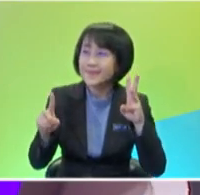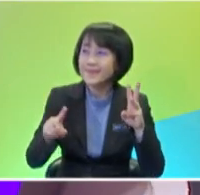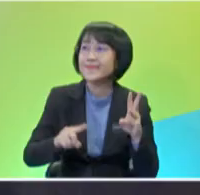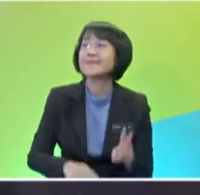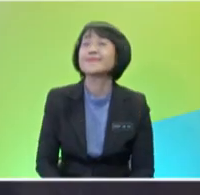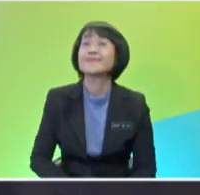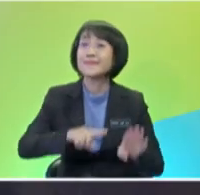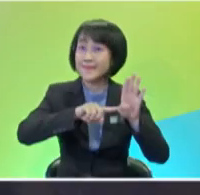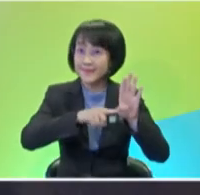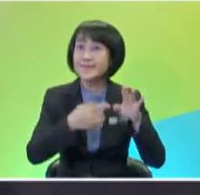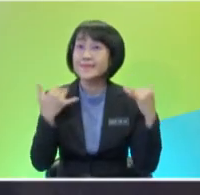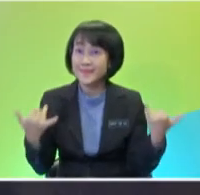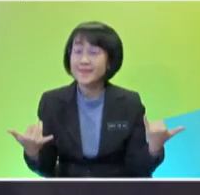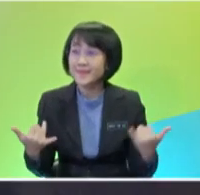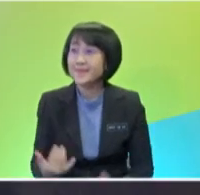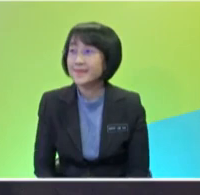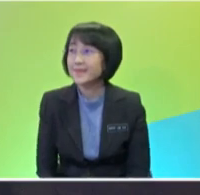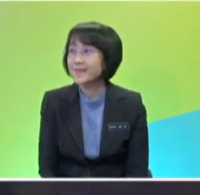siapapun kenaikan